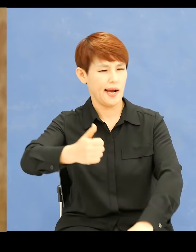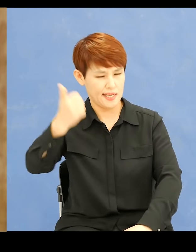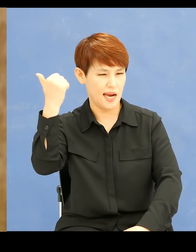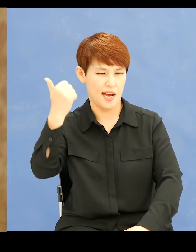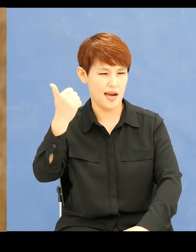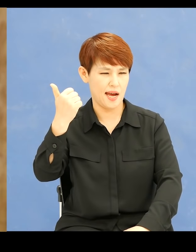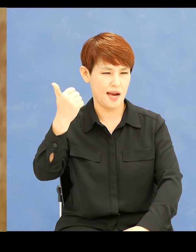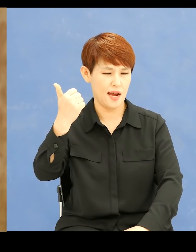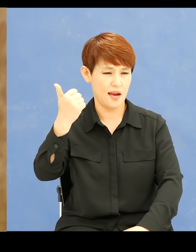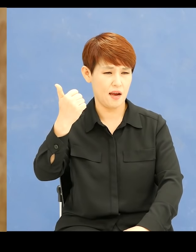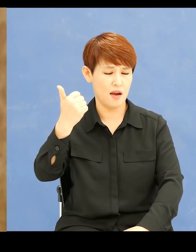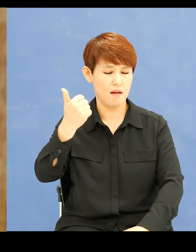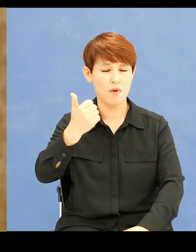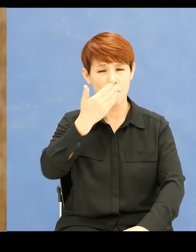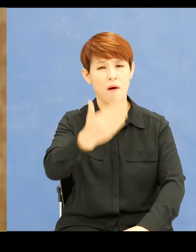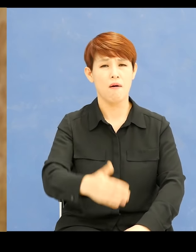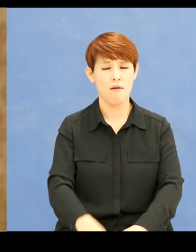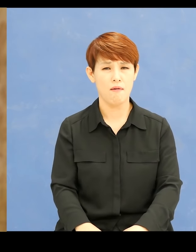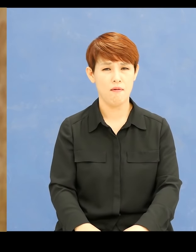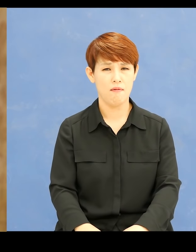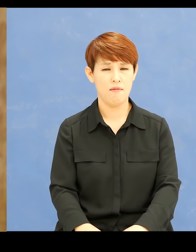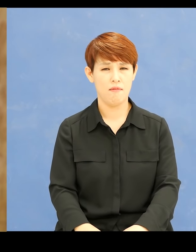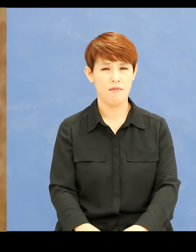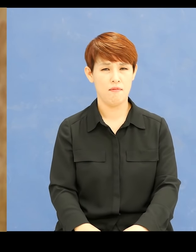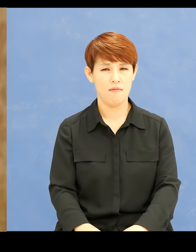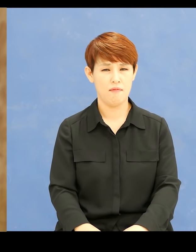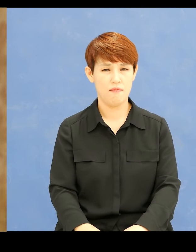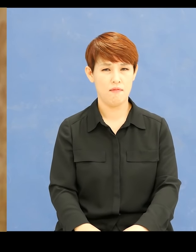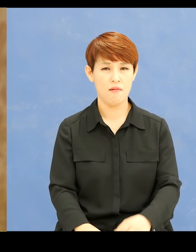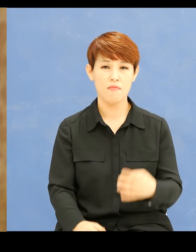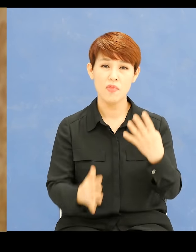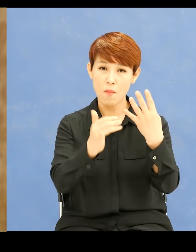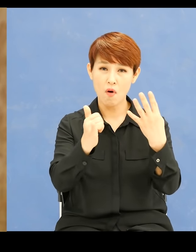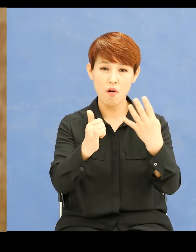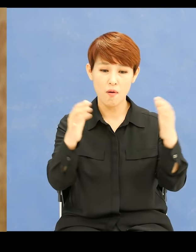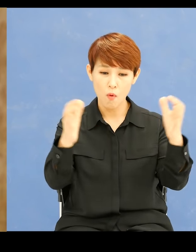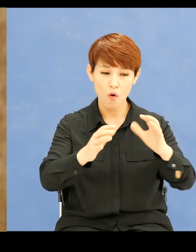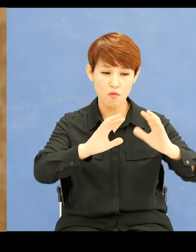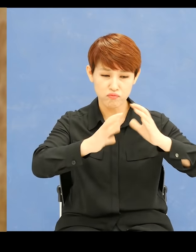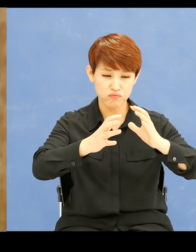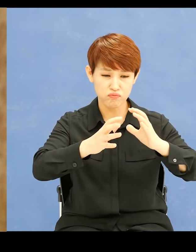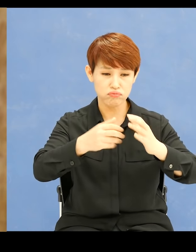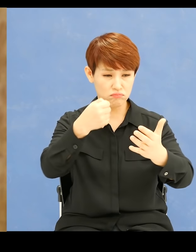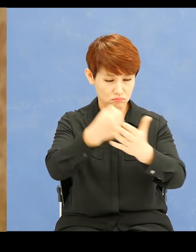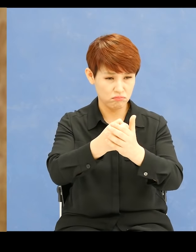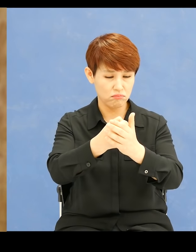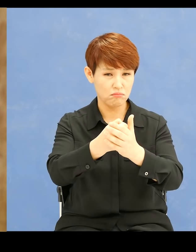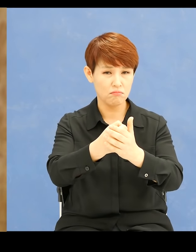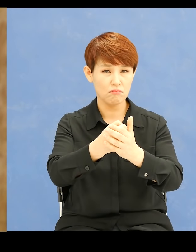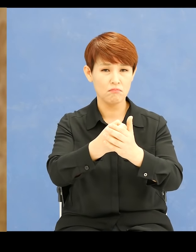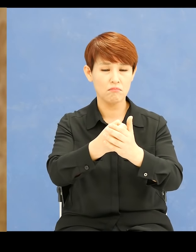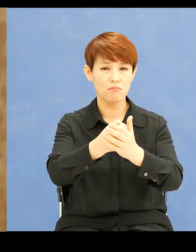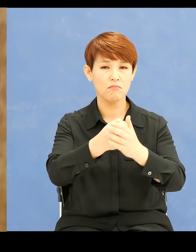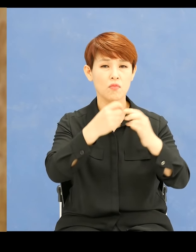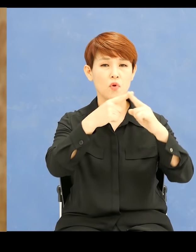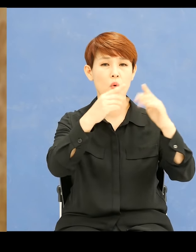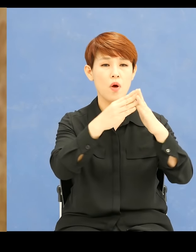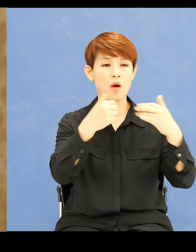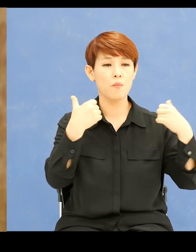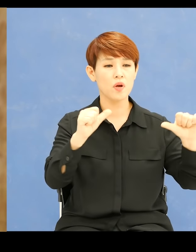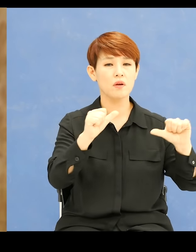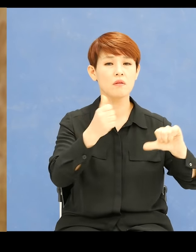큰 교회 전도사님도 있고 목사님 있는데 가기로 했으니까 아무 말 하지 말고 다음 주부터 딴 교회로 간다. 가족 회의 한